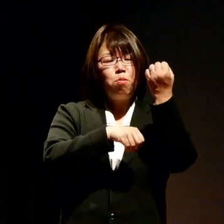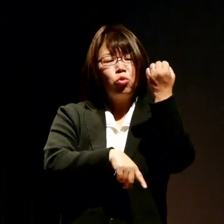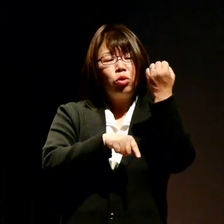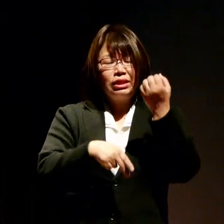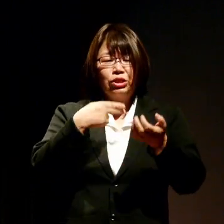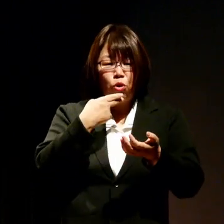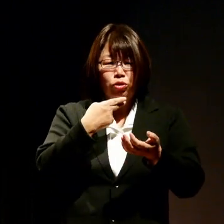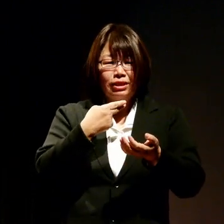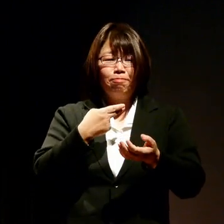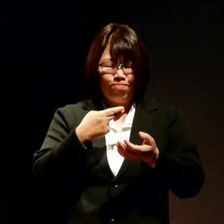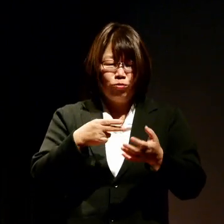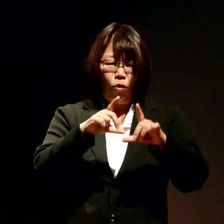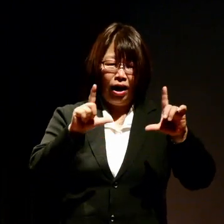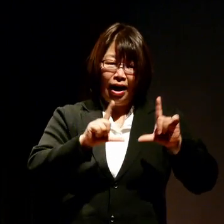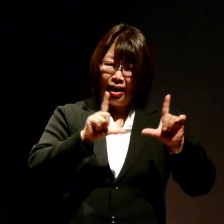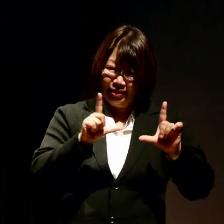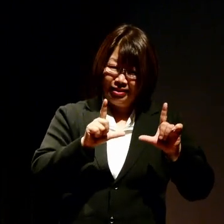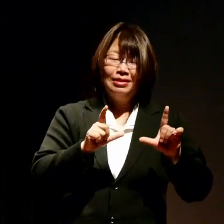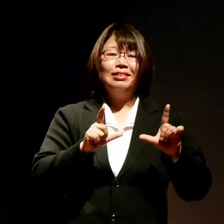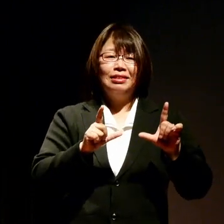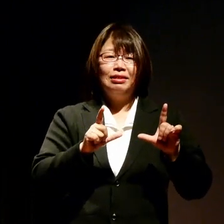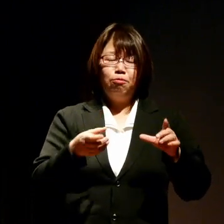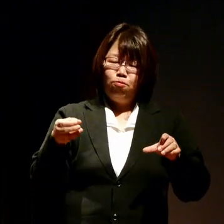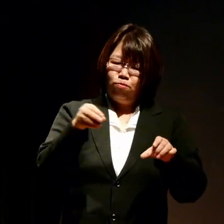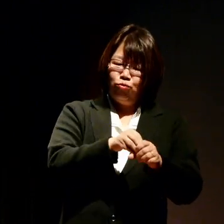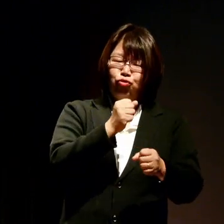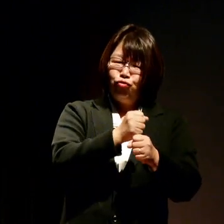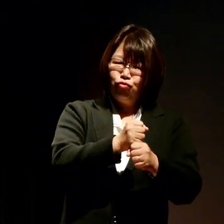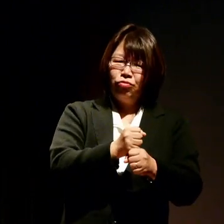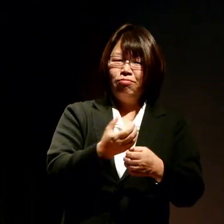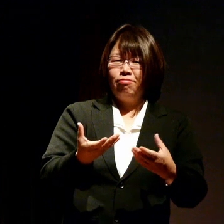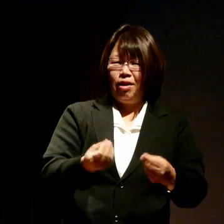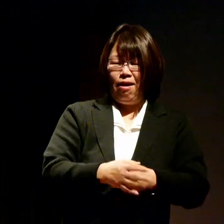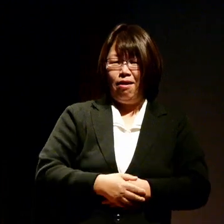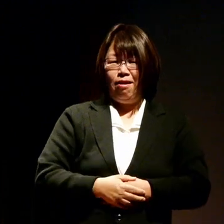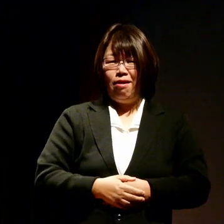お食事形態をはめ込み作っていました。